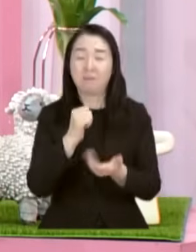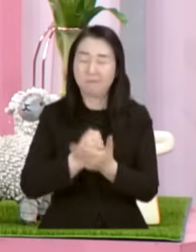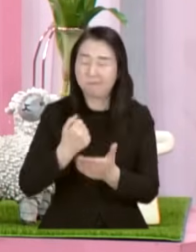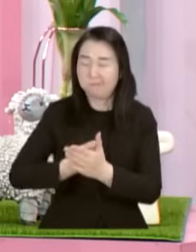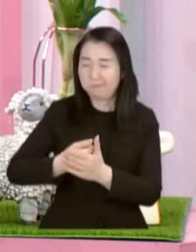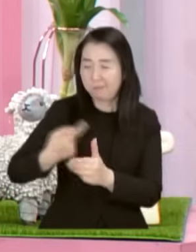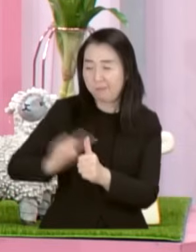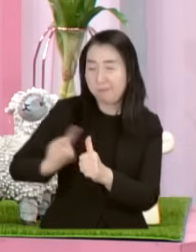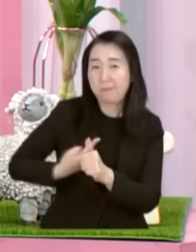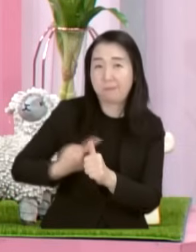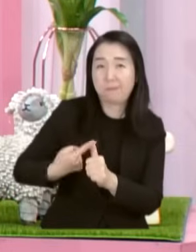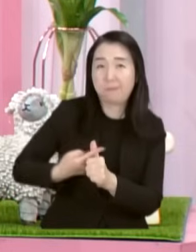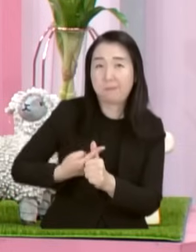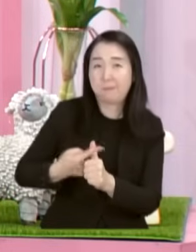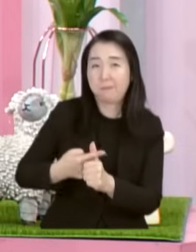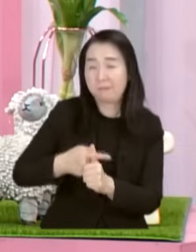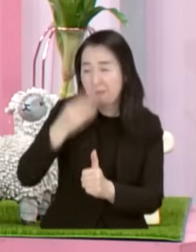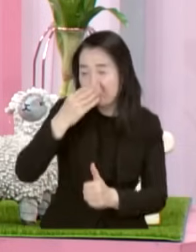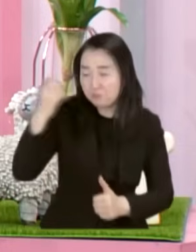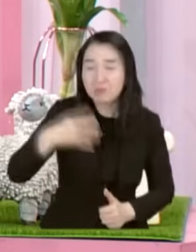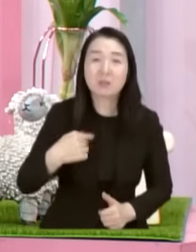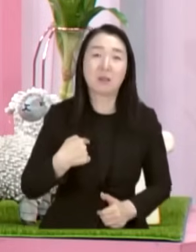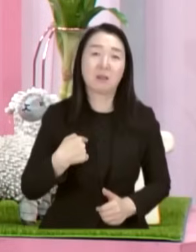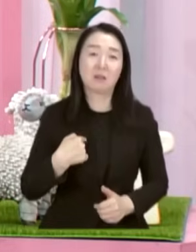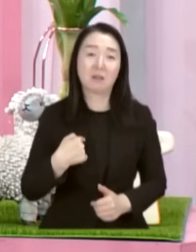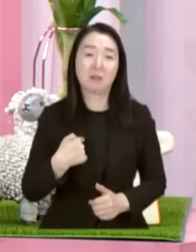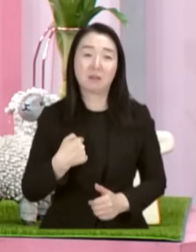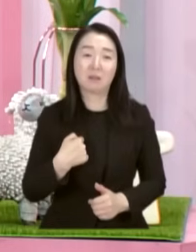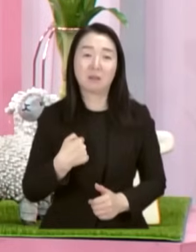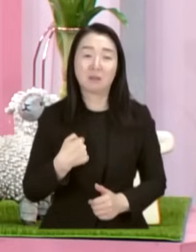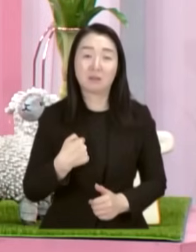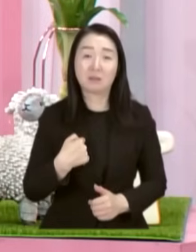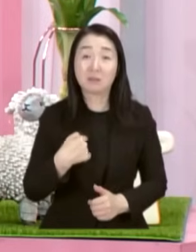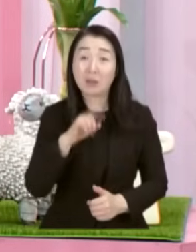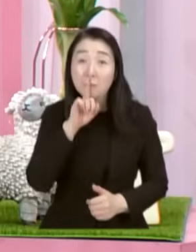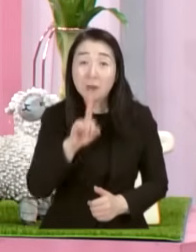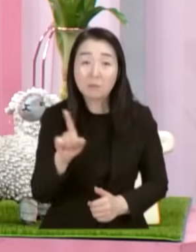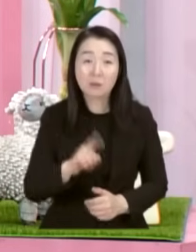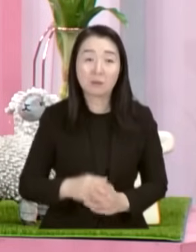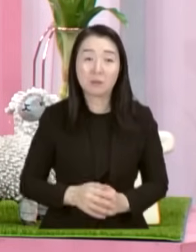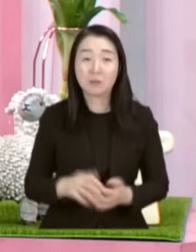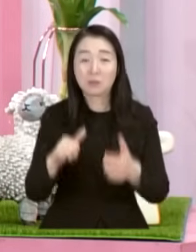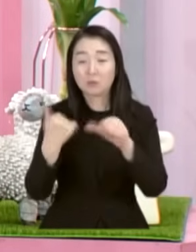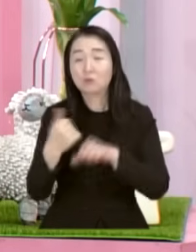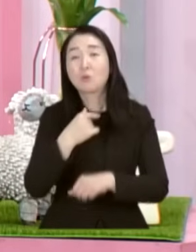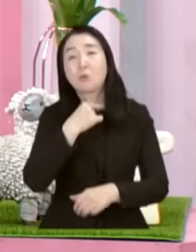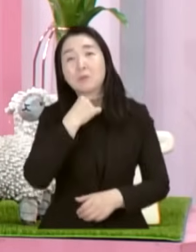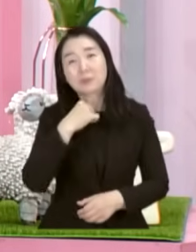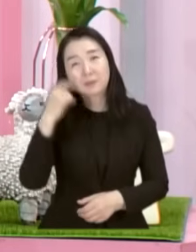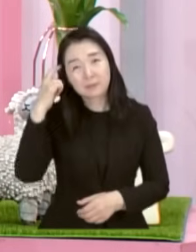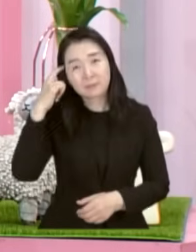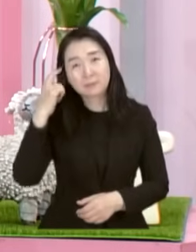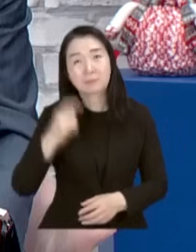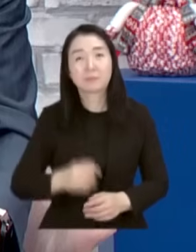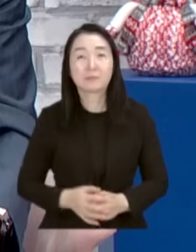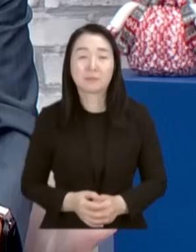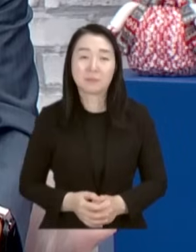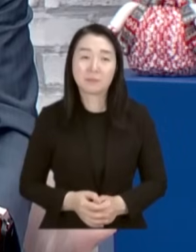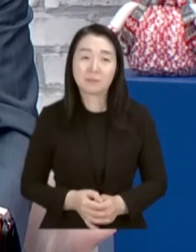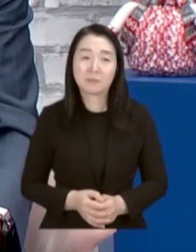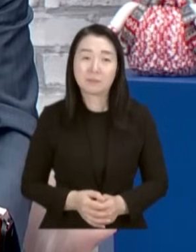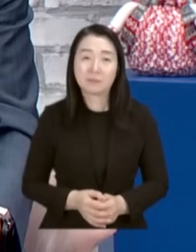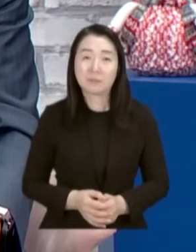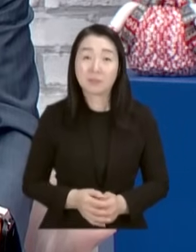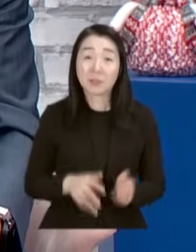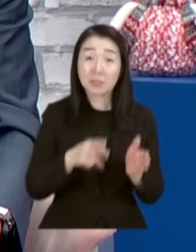조롱과 멸시 천대를 저는 그때 딱 제 입에서 나오는 말이 죽고 싶다는 말이에요.